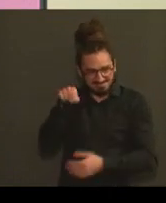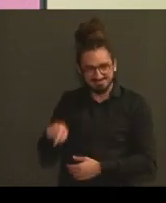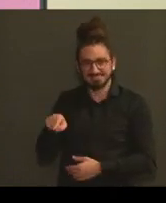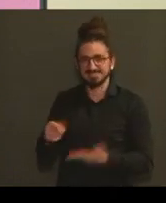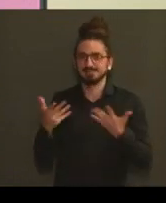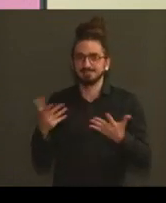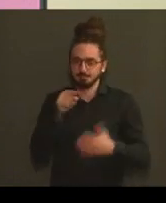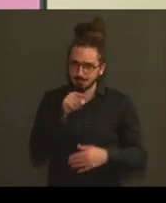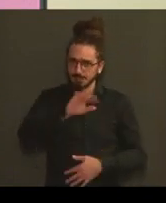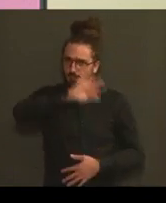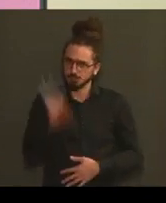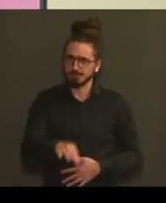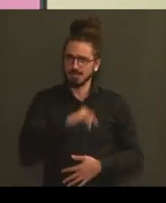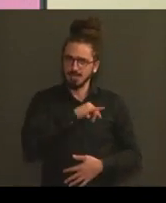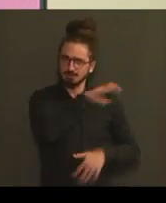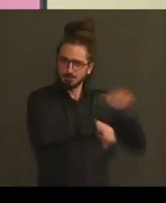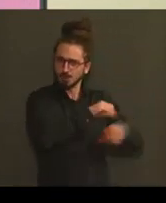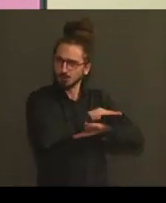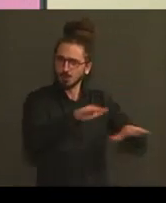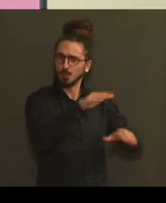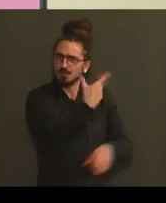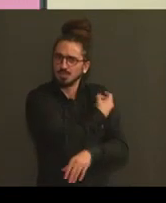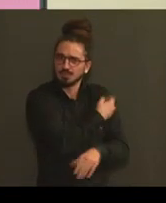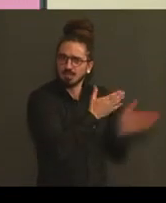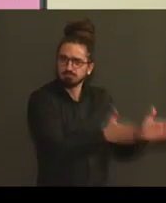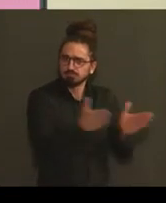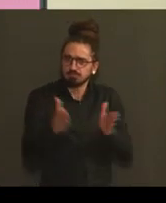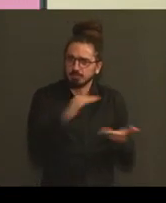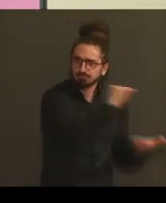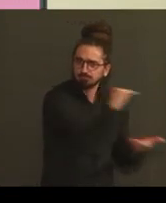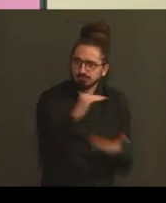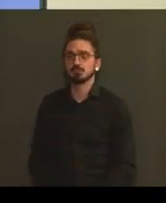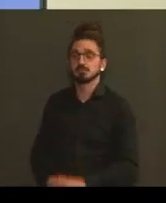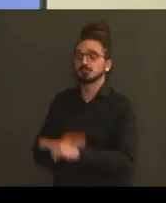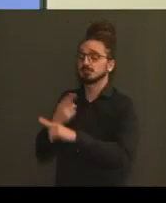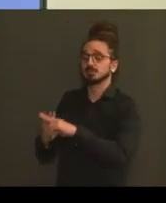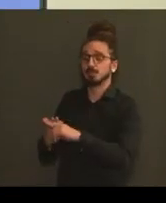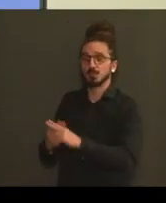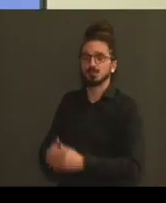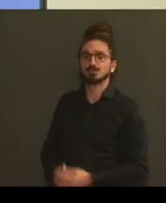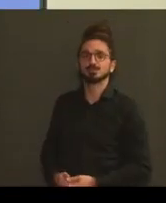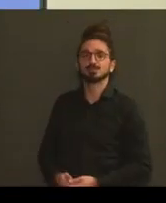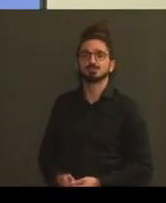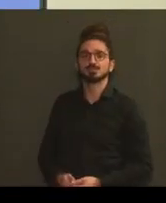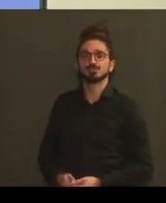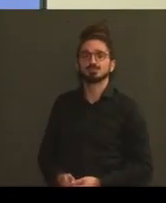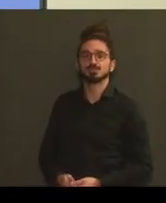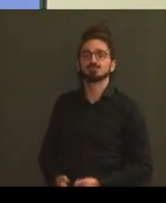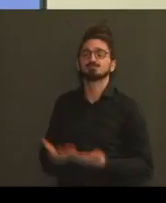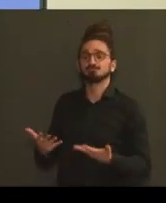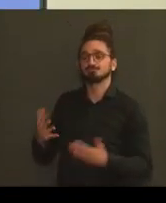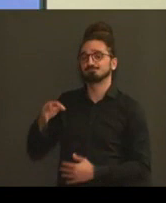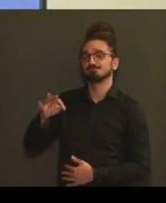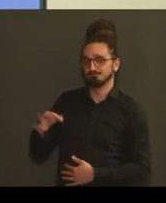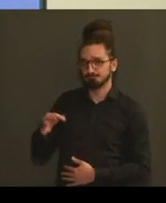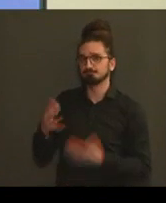une protection adéquate et peuvent être administrés en toute sécurité. Dit déjà à plusieurs reprises, il est tout